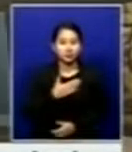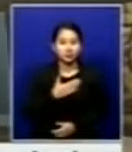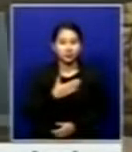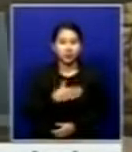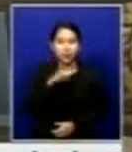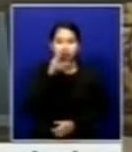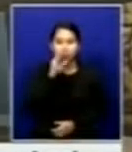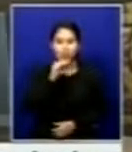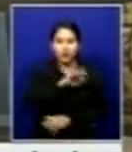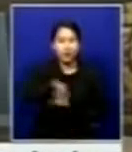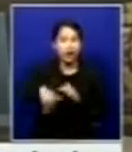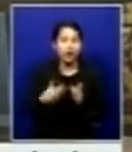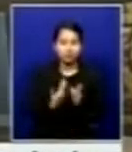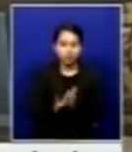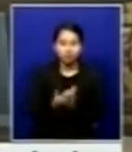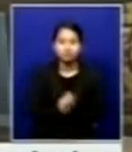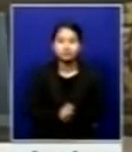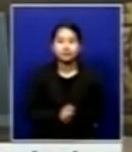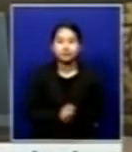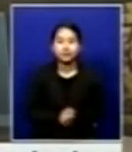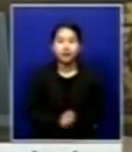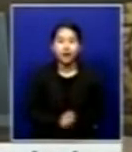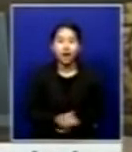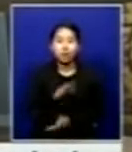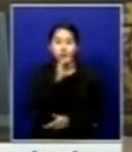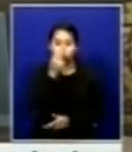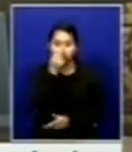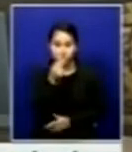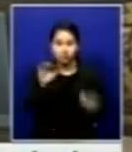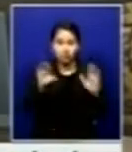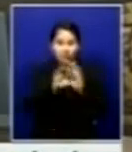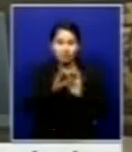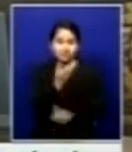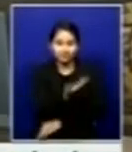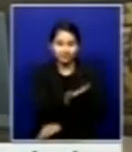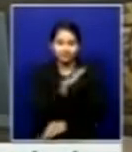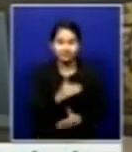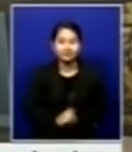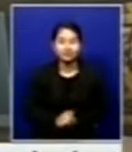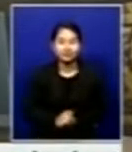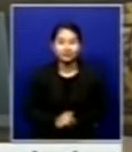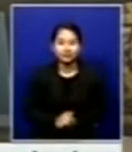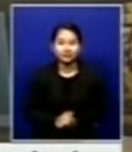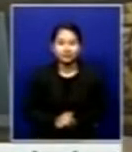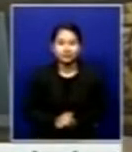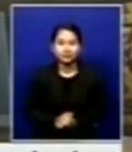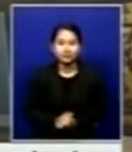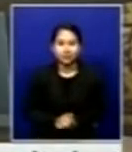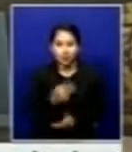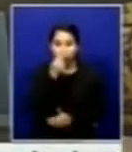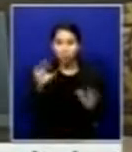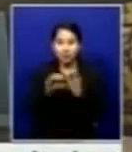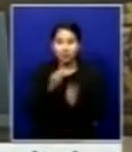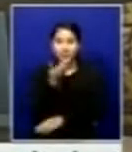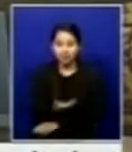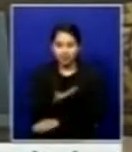ทั้งหมดเนี่ยถ้าท่านประธานดูรูปนี้นะครับท่านประธานจะรู้ได้ทีนึงว่าพรก.